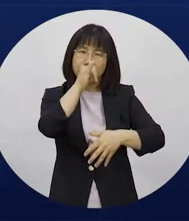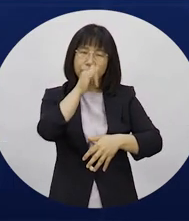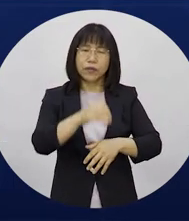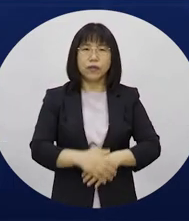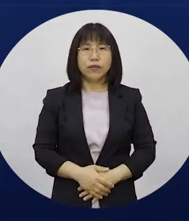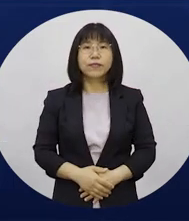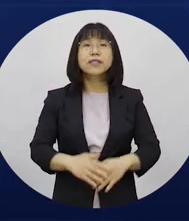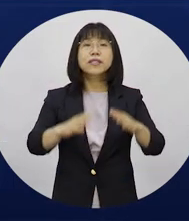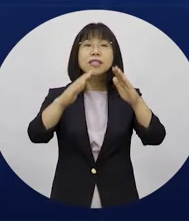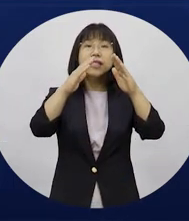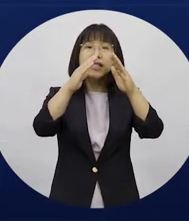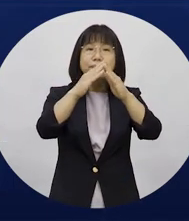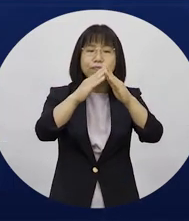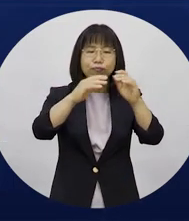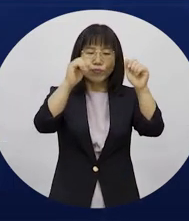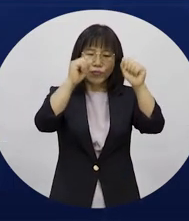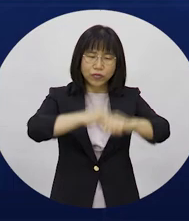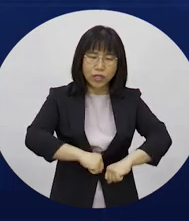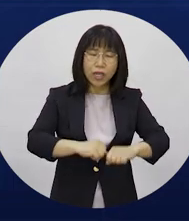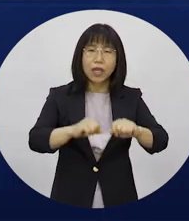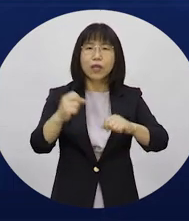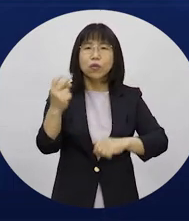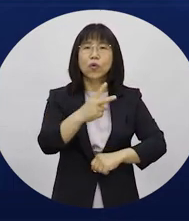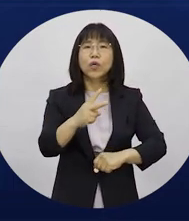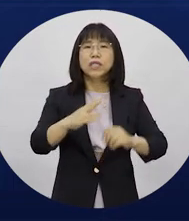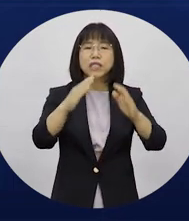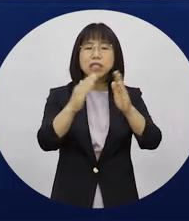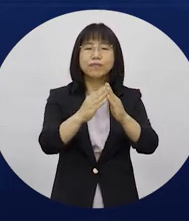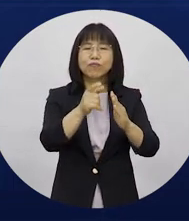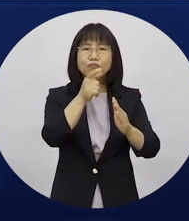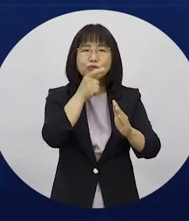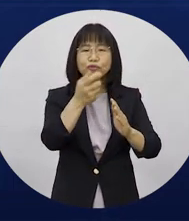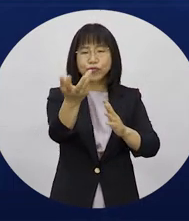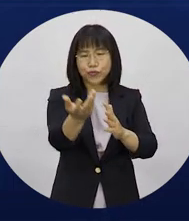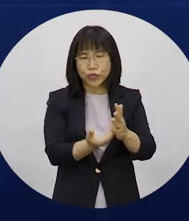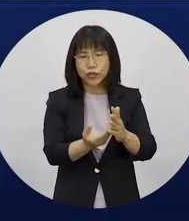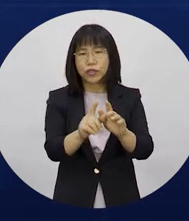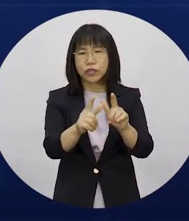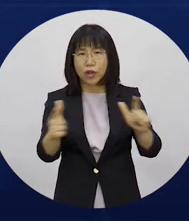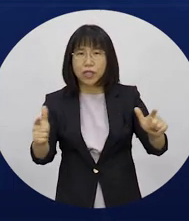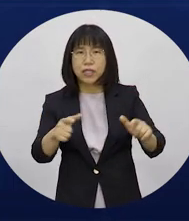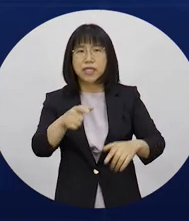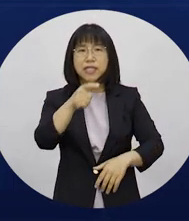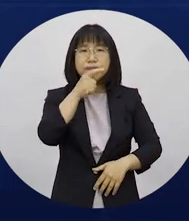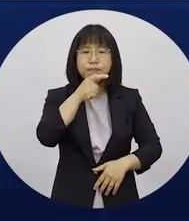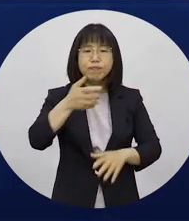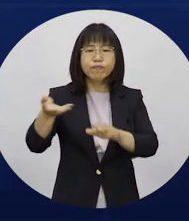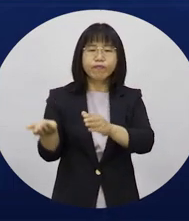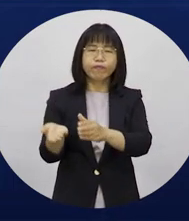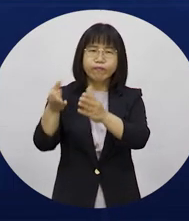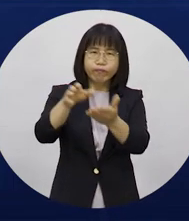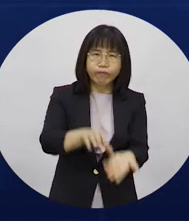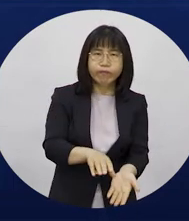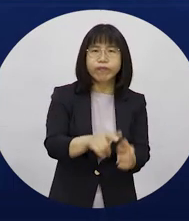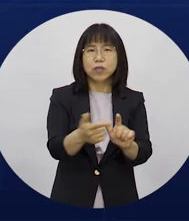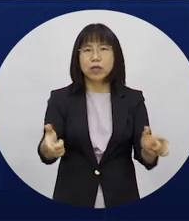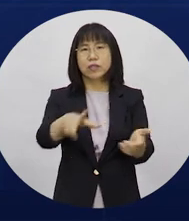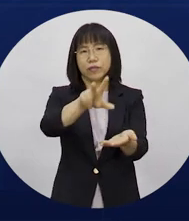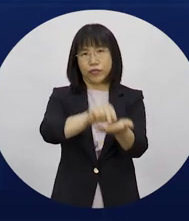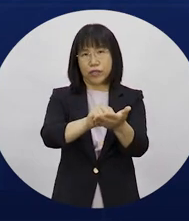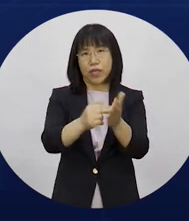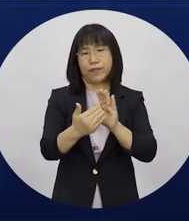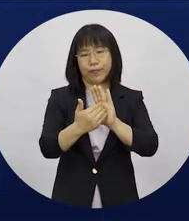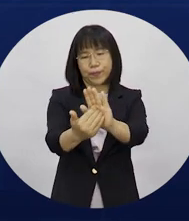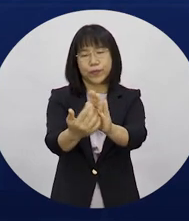장마철을 앞두고 주택 의 붕괴 누수 침수 피해 등의 안전사고를 예방하기 위해 공동주택과